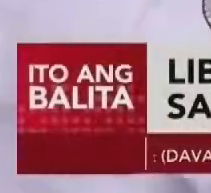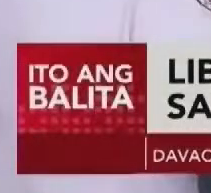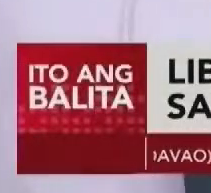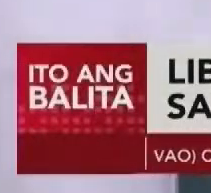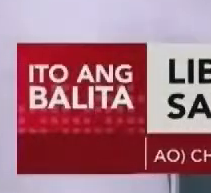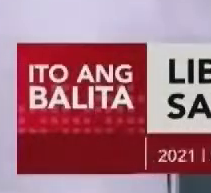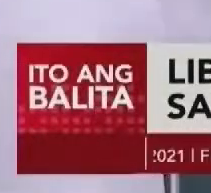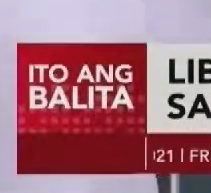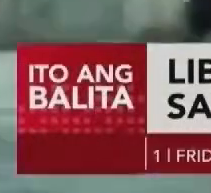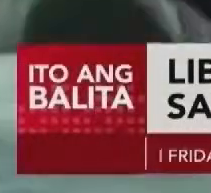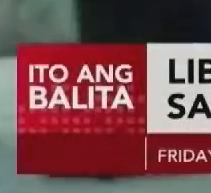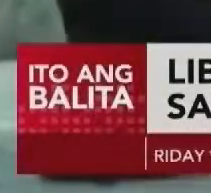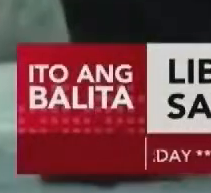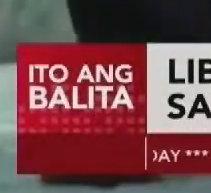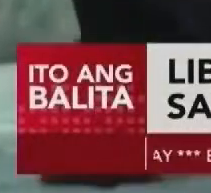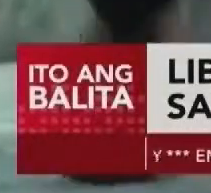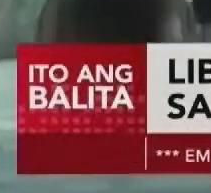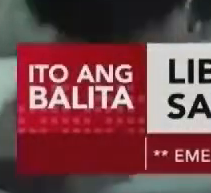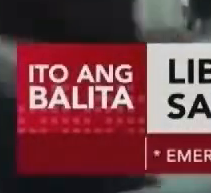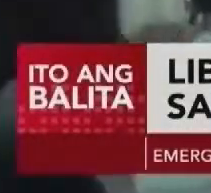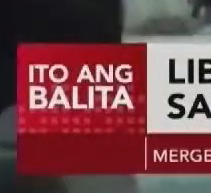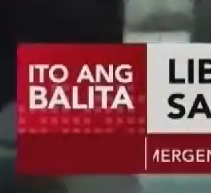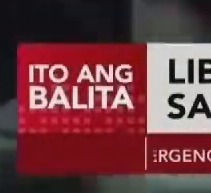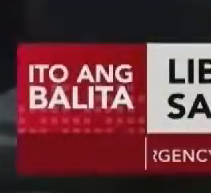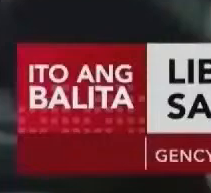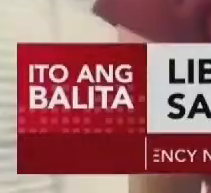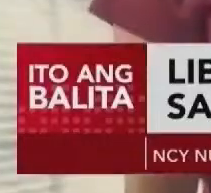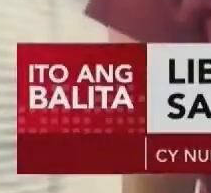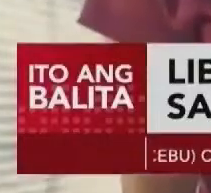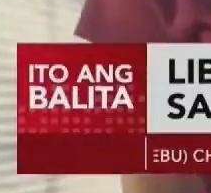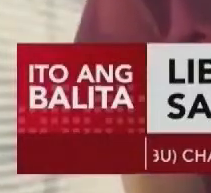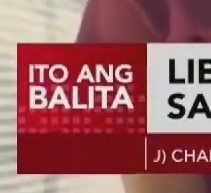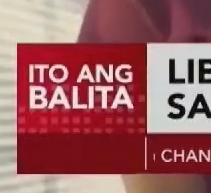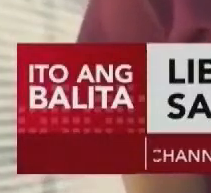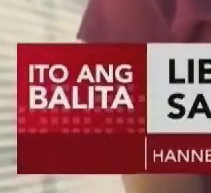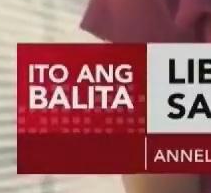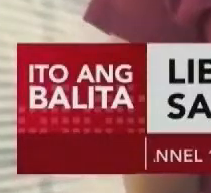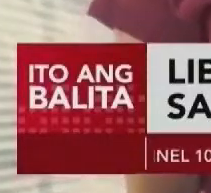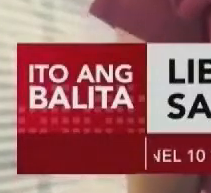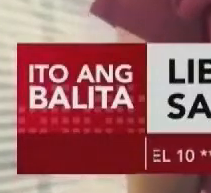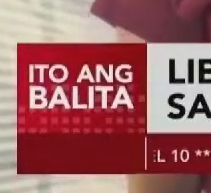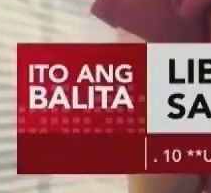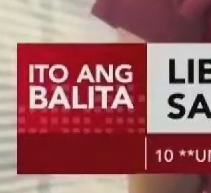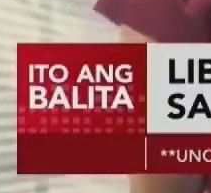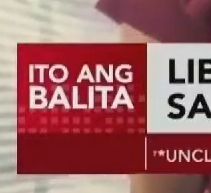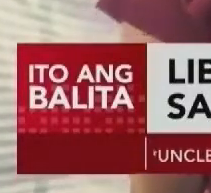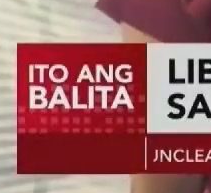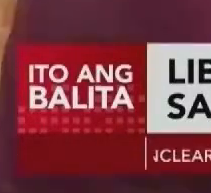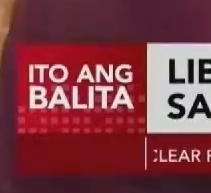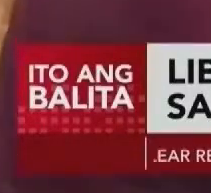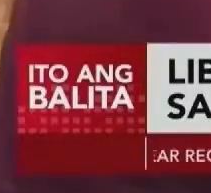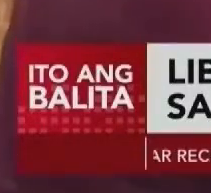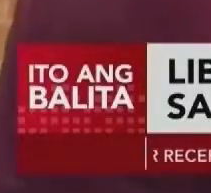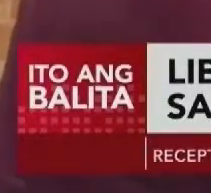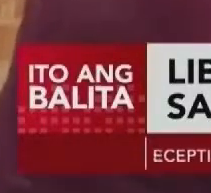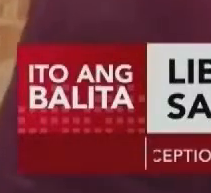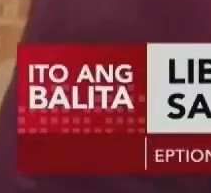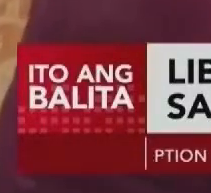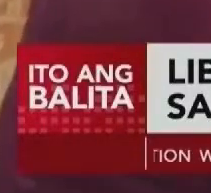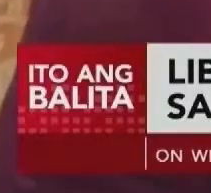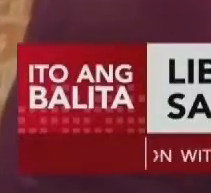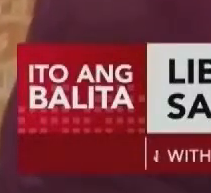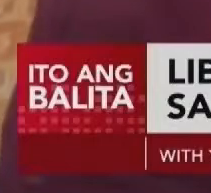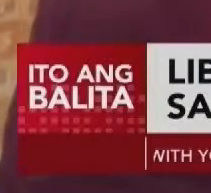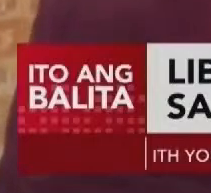Dahil na din sa umiiral na pandemya ay alternate ang schedule sa trabaho ng asawa ni Nanay Rina na isang security guard, kaya aniya hindi may iwasan